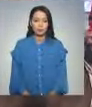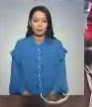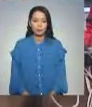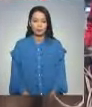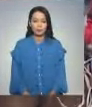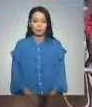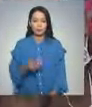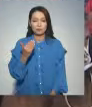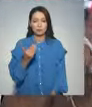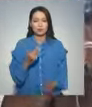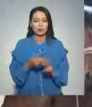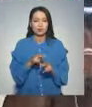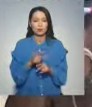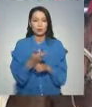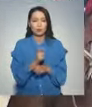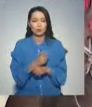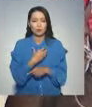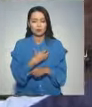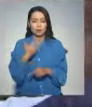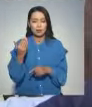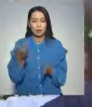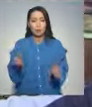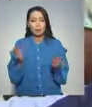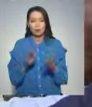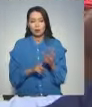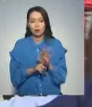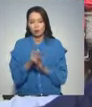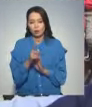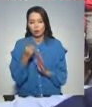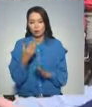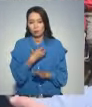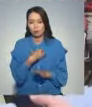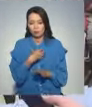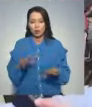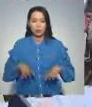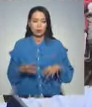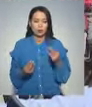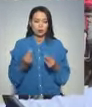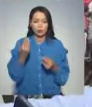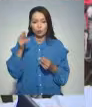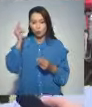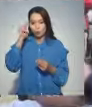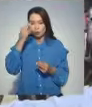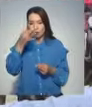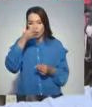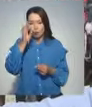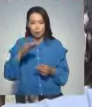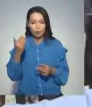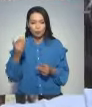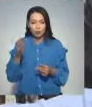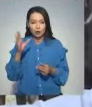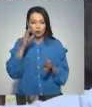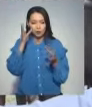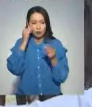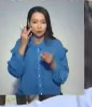көкпар басталмайды бізде. Сол кісінің батасымен басталады. Аттың қырсын сол кісіден үйреніп, сол кісінен тәрбие